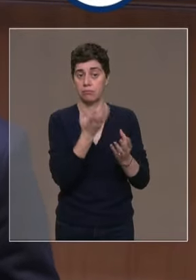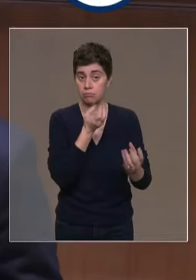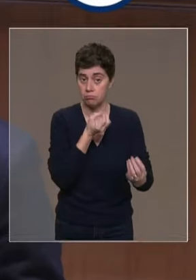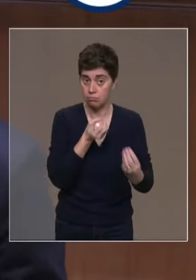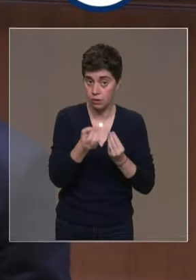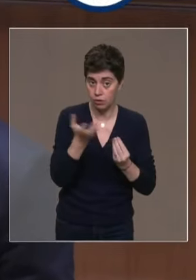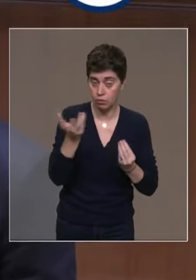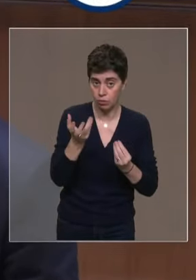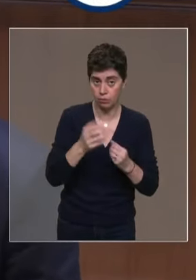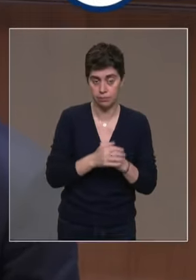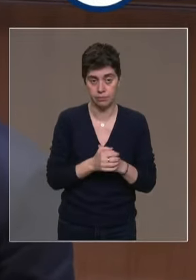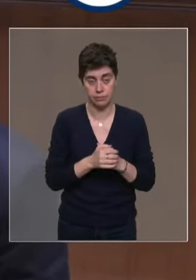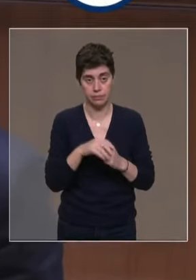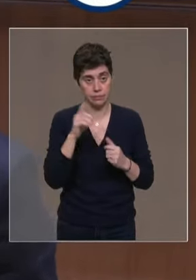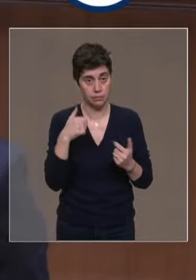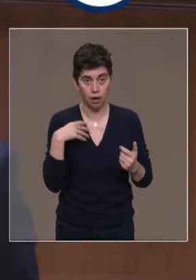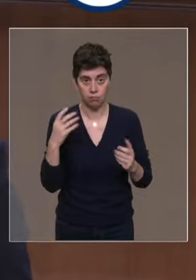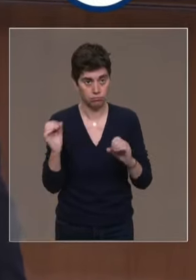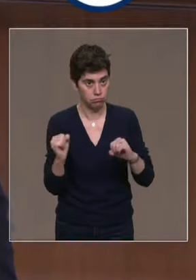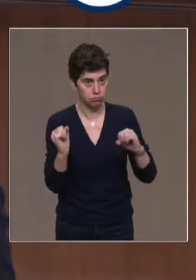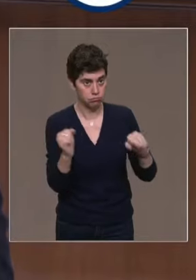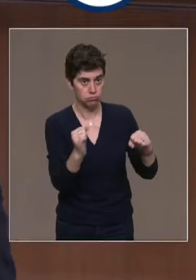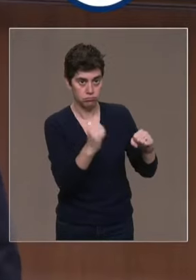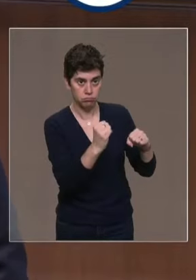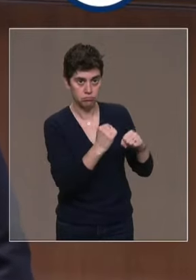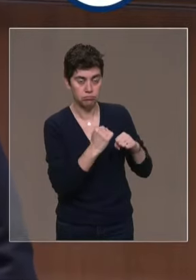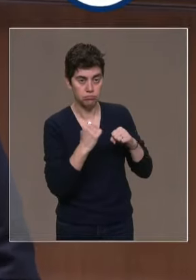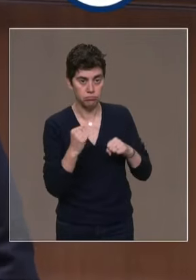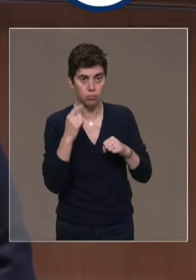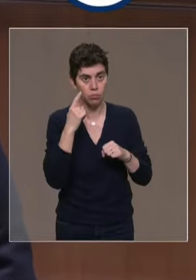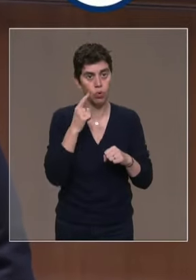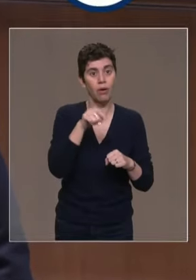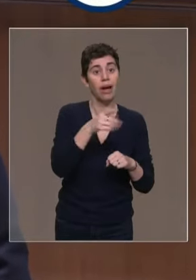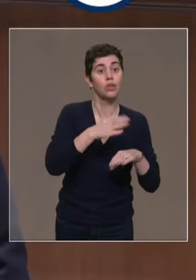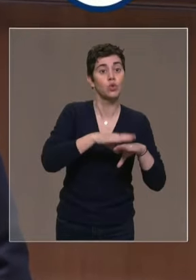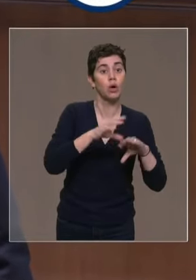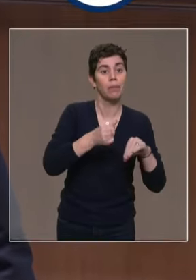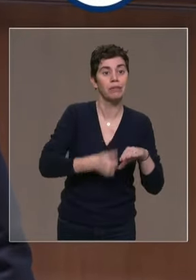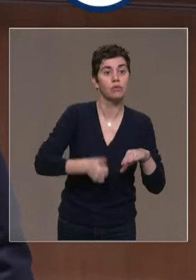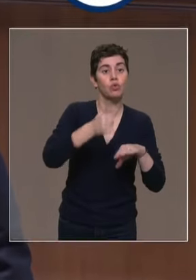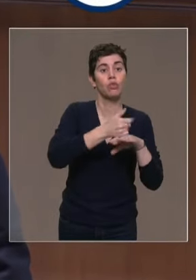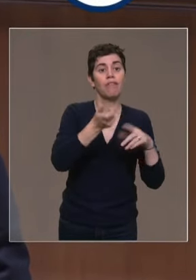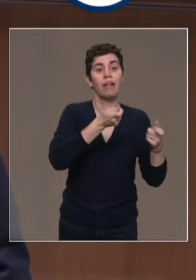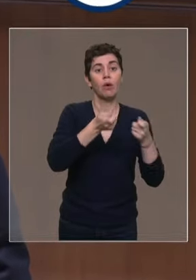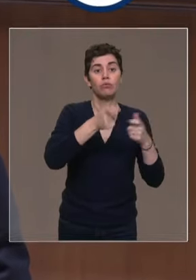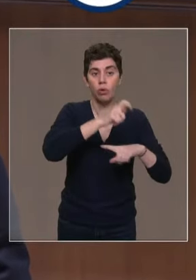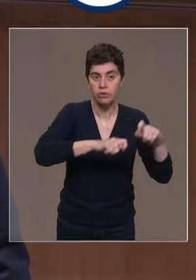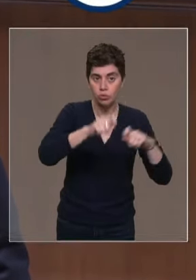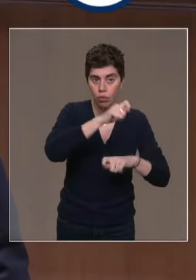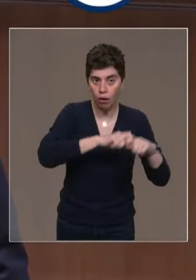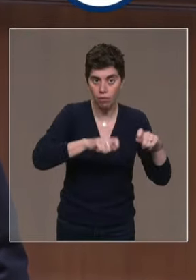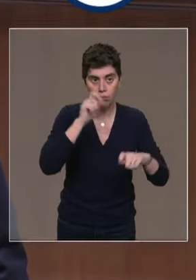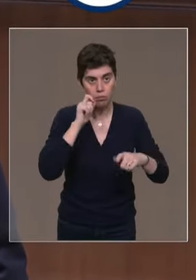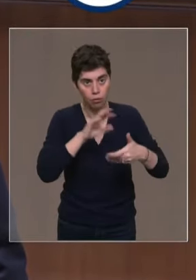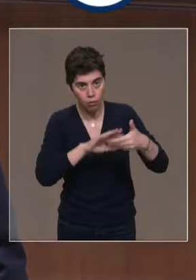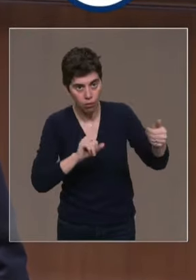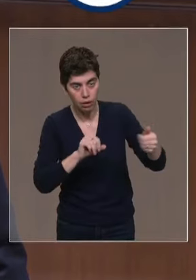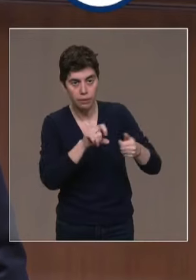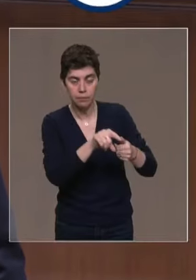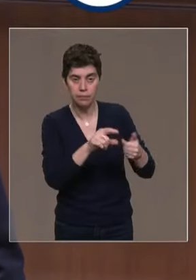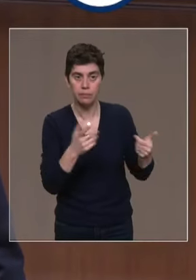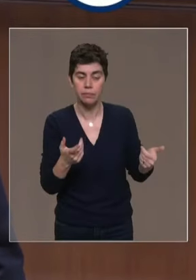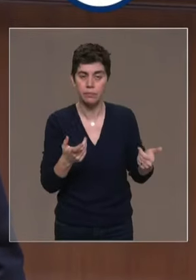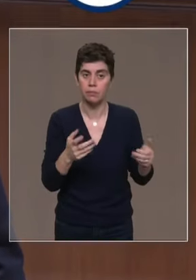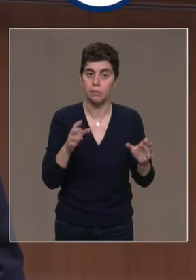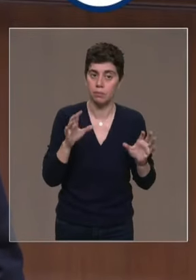de réunir un consensus autour d'un accord de gouvernance transitoire. Elle ouvre d'ailleurs la voie à